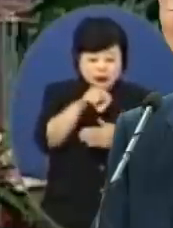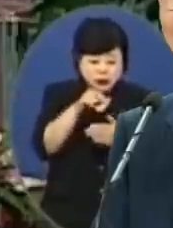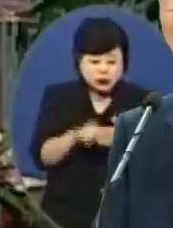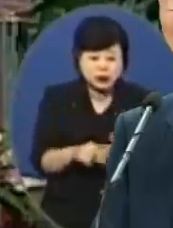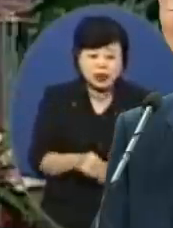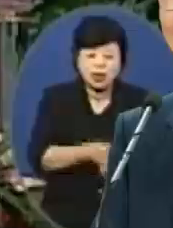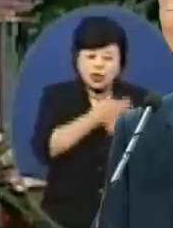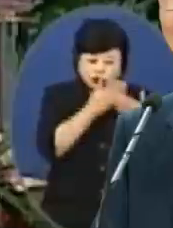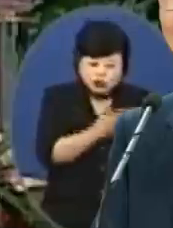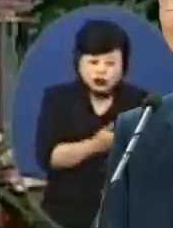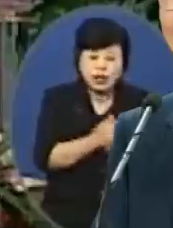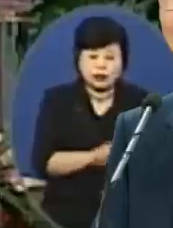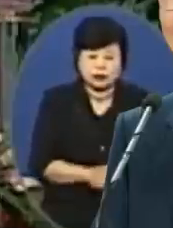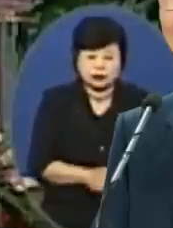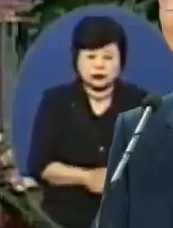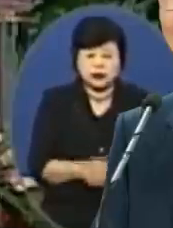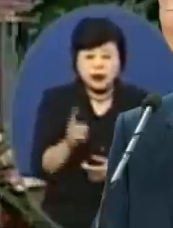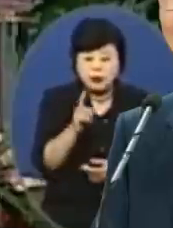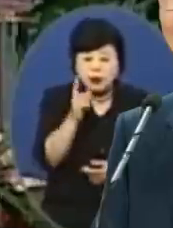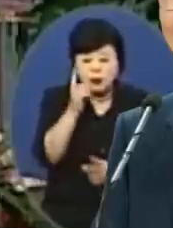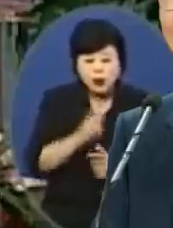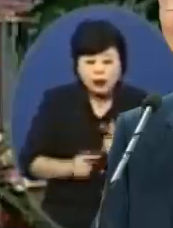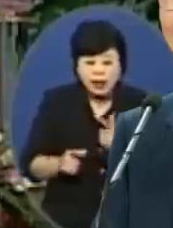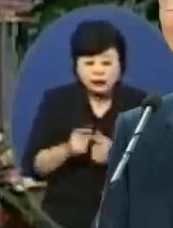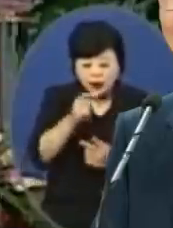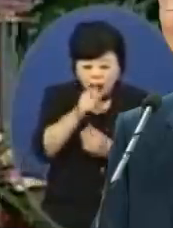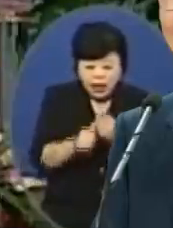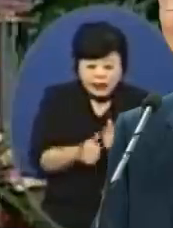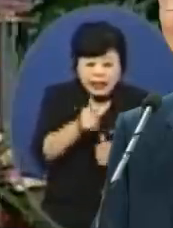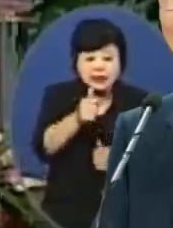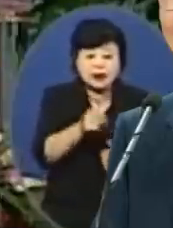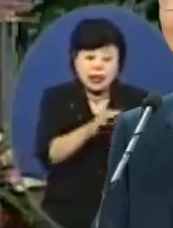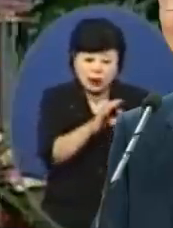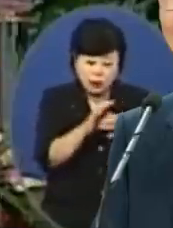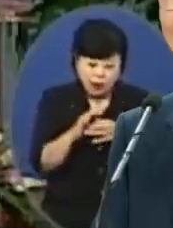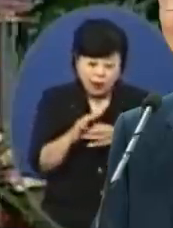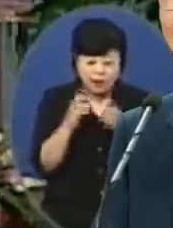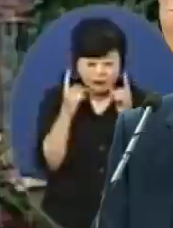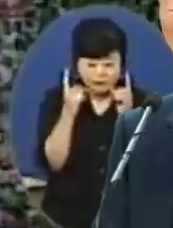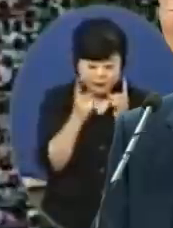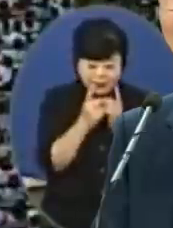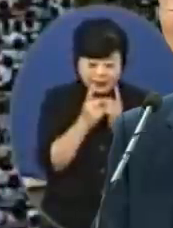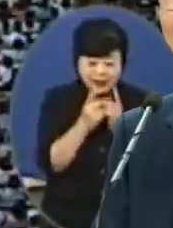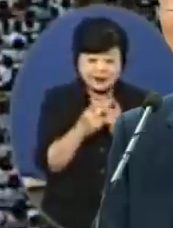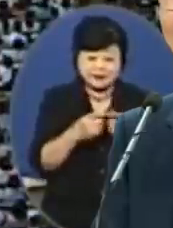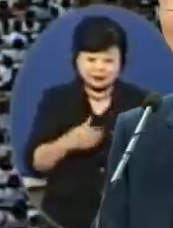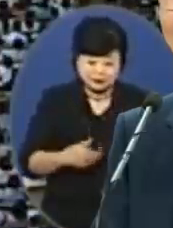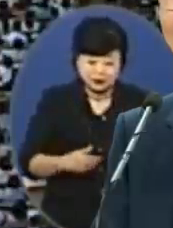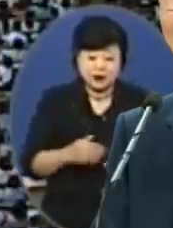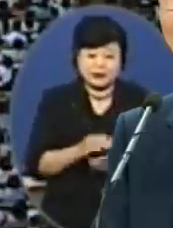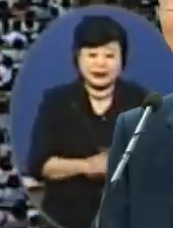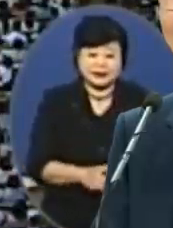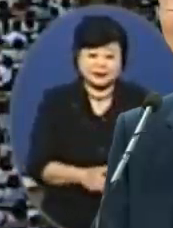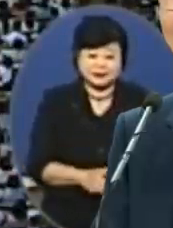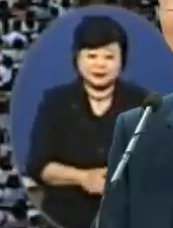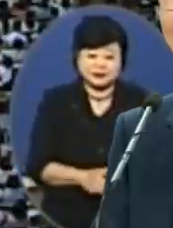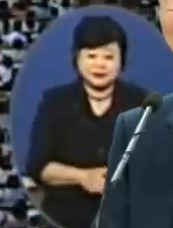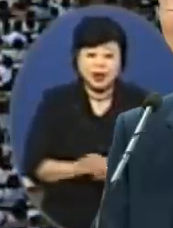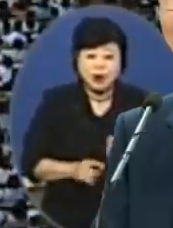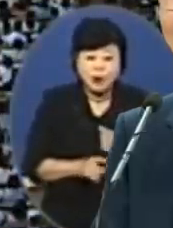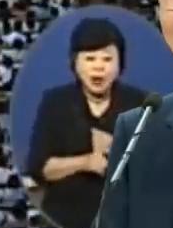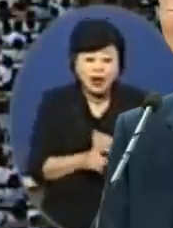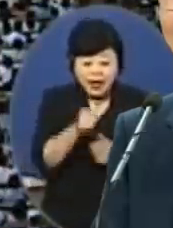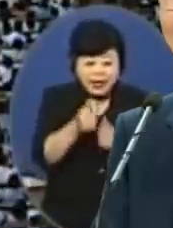절대적인 중요성은 그 무엇보다도 하나님과의 만남이 있어야 되는 것입니다.